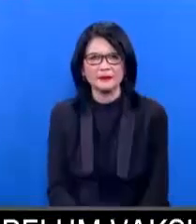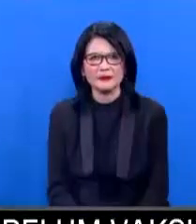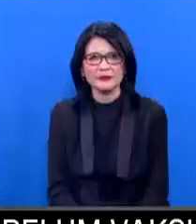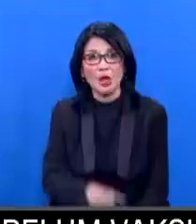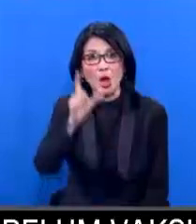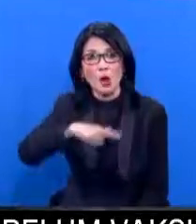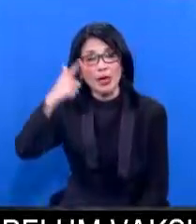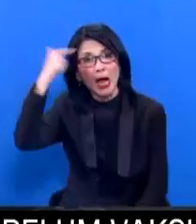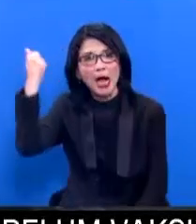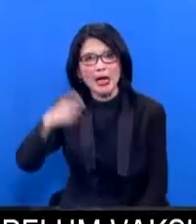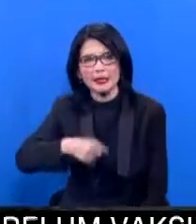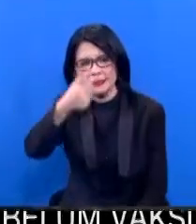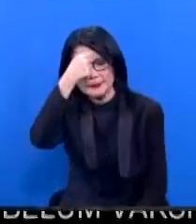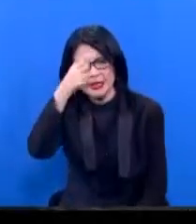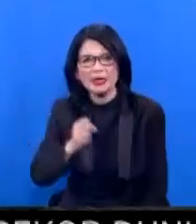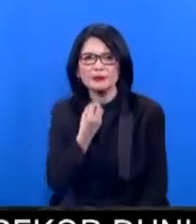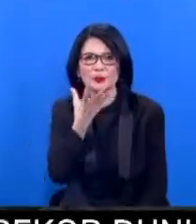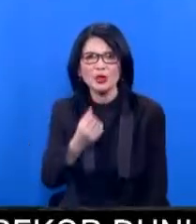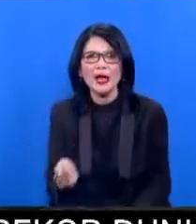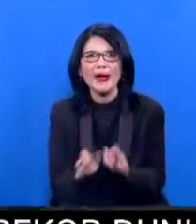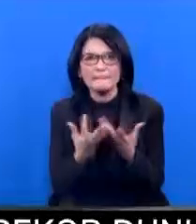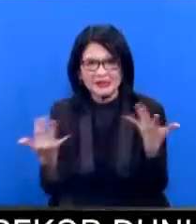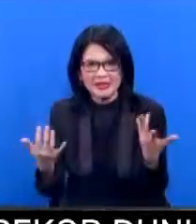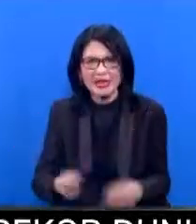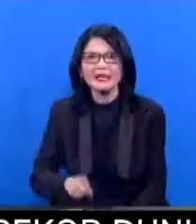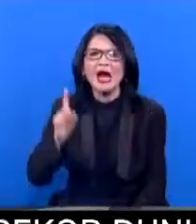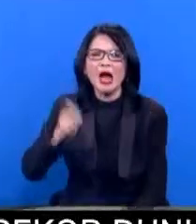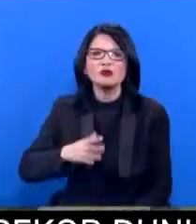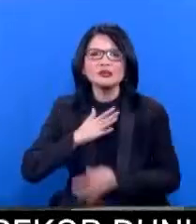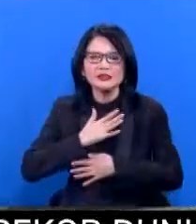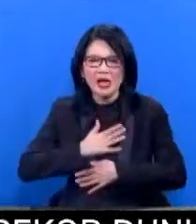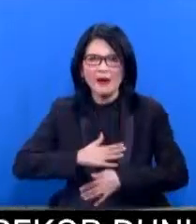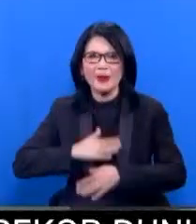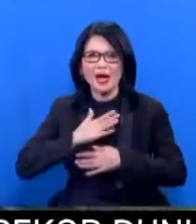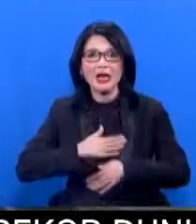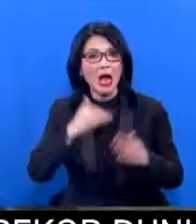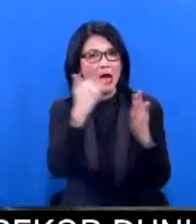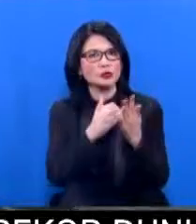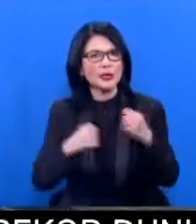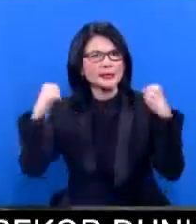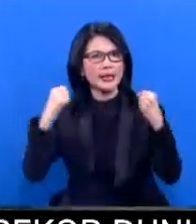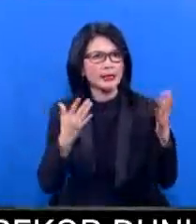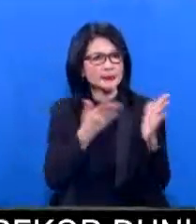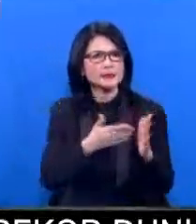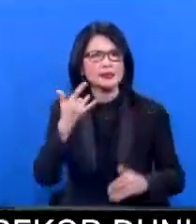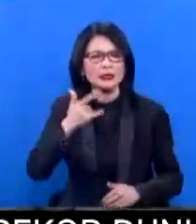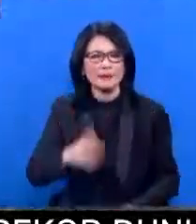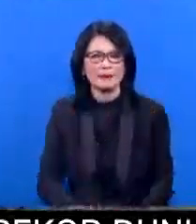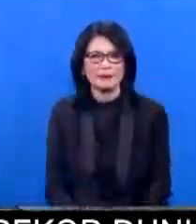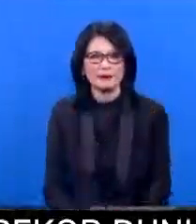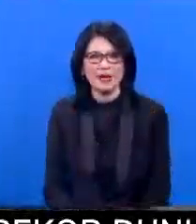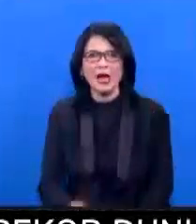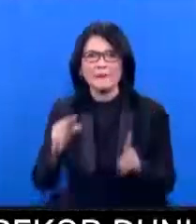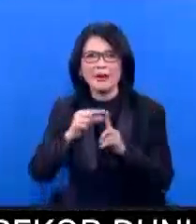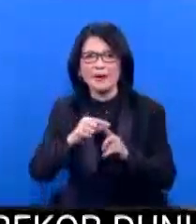Epidemiolog Universitas Indonesia Pandu Riono menyebut masyarakat suka tidak suka harus sabar menjalankan protokol kesehatan ketat. PPKM di Jawa Bali akan